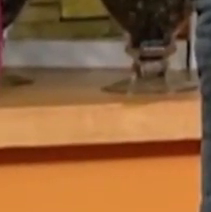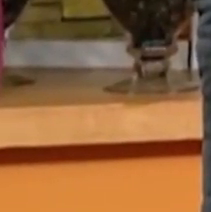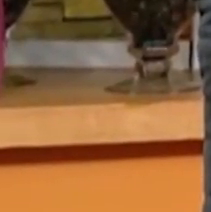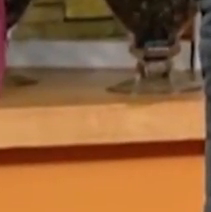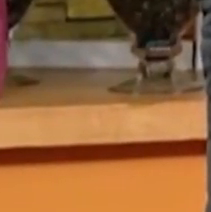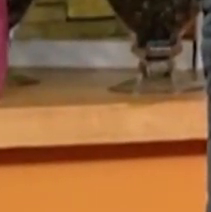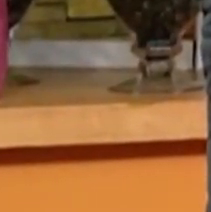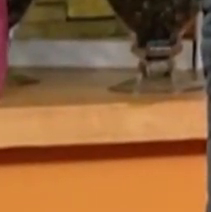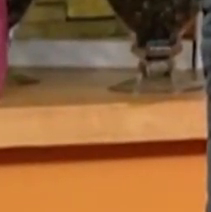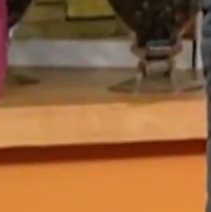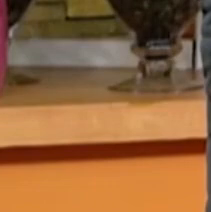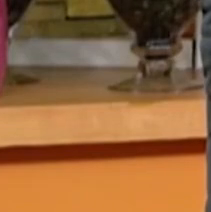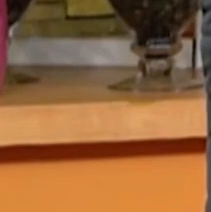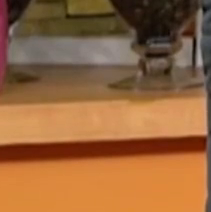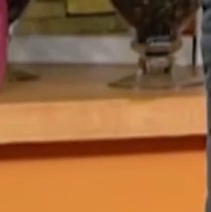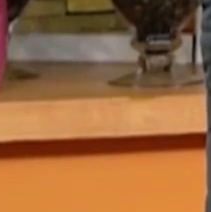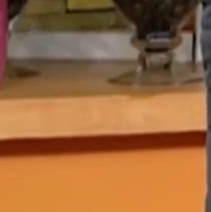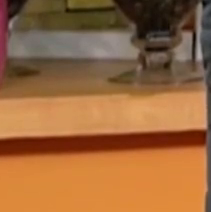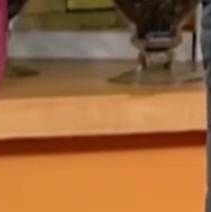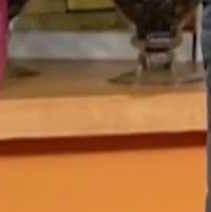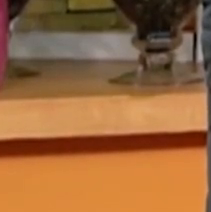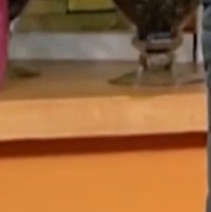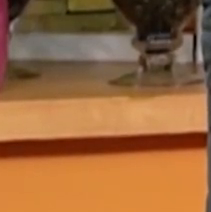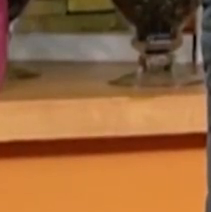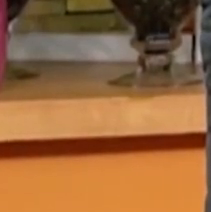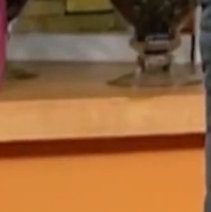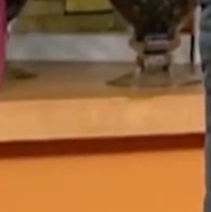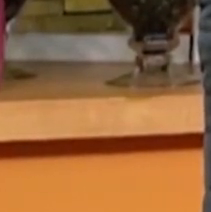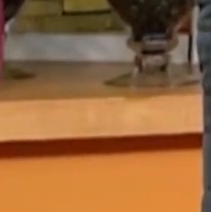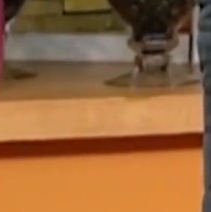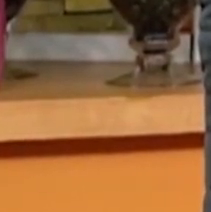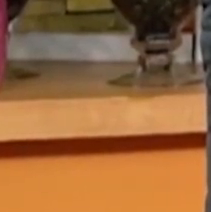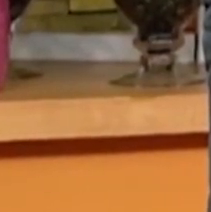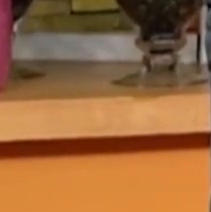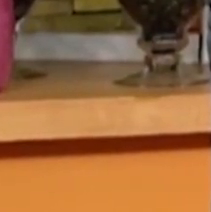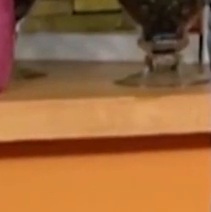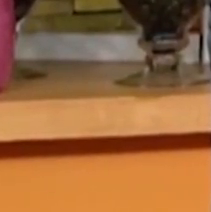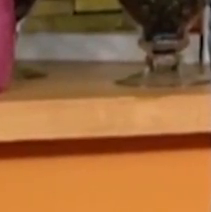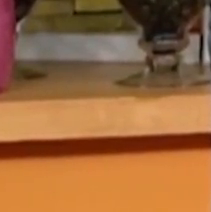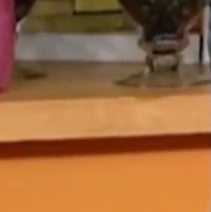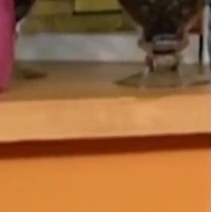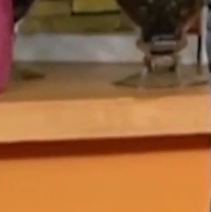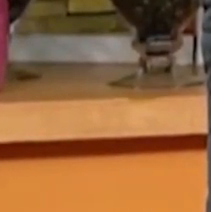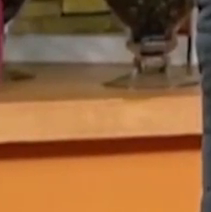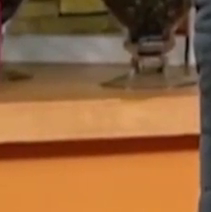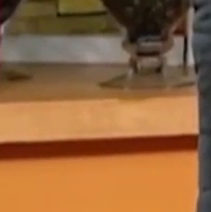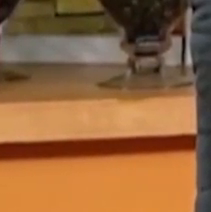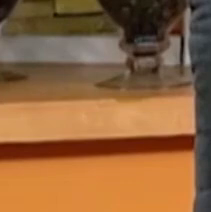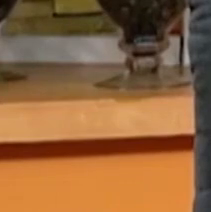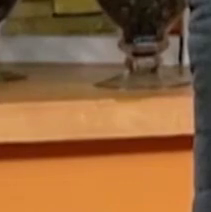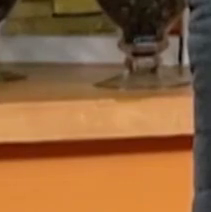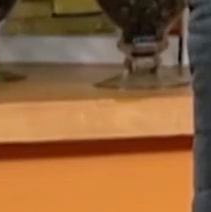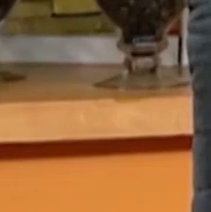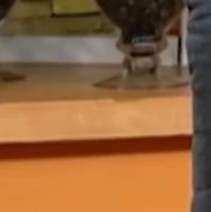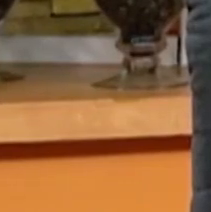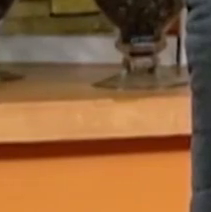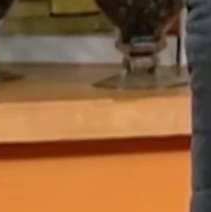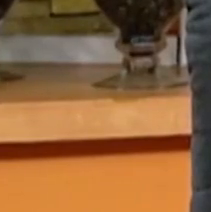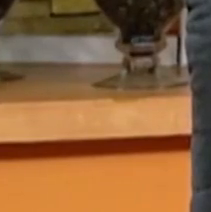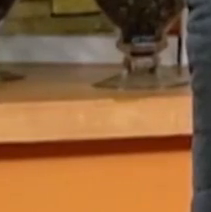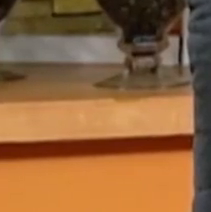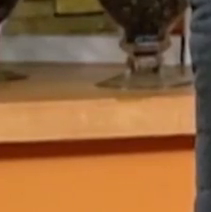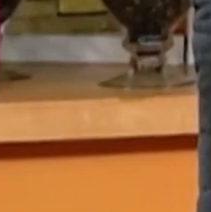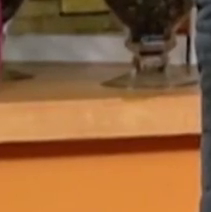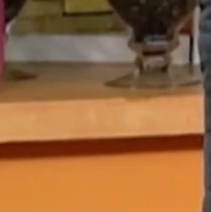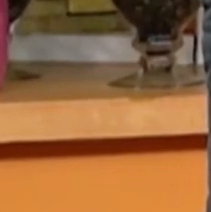unang hirit at iba pang award-winning news ka sa youtube.com/GMA News. I-click lang ang subscribe button. At sa